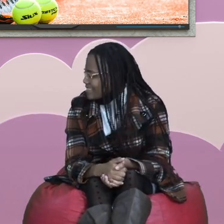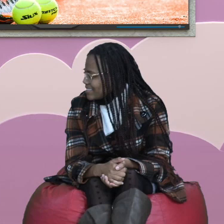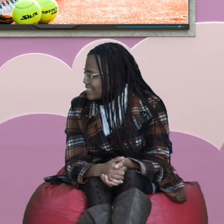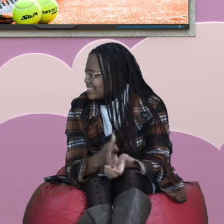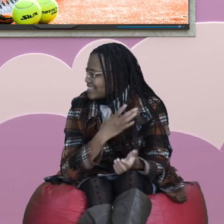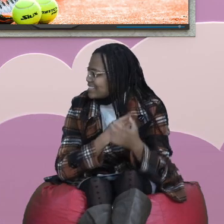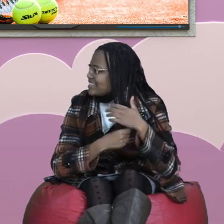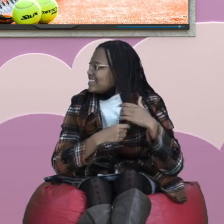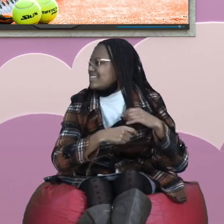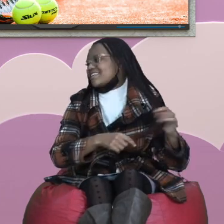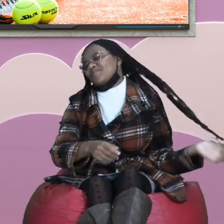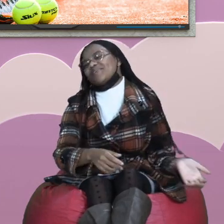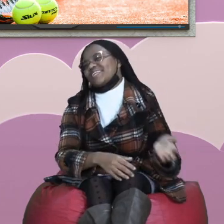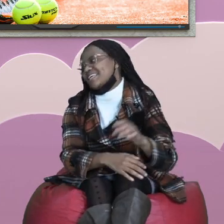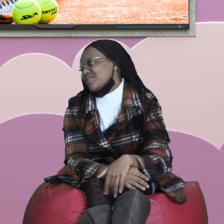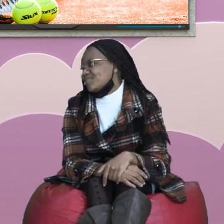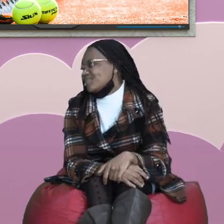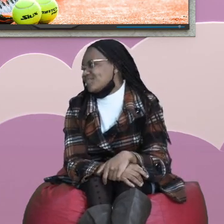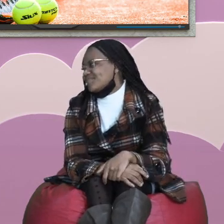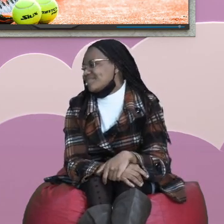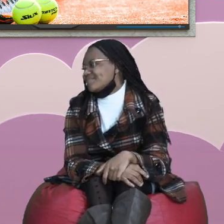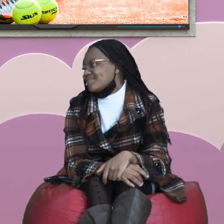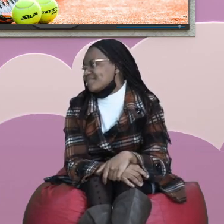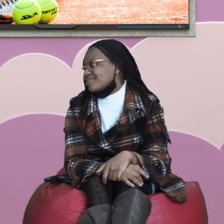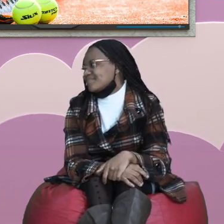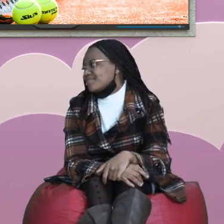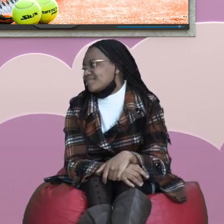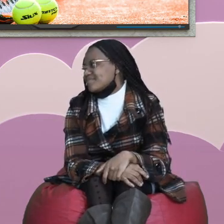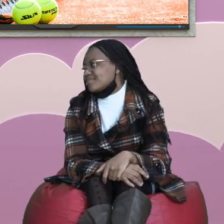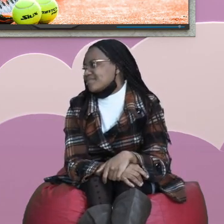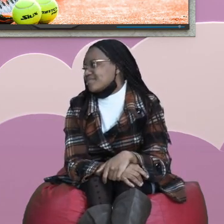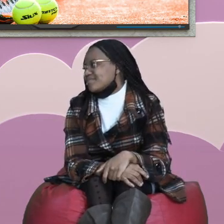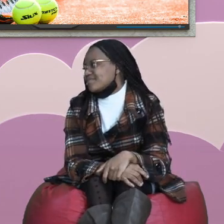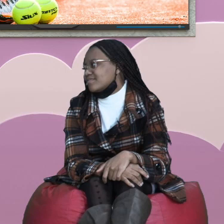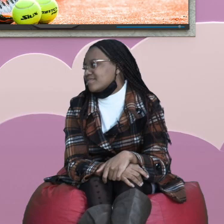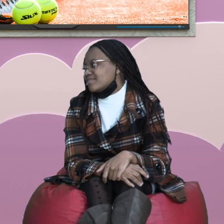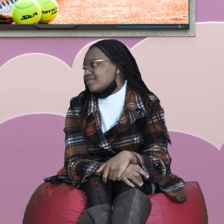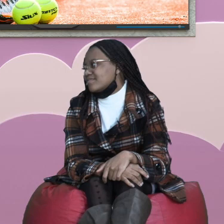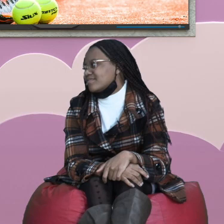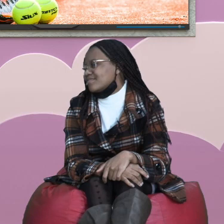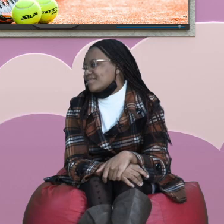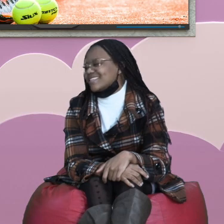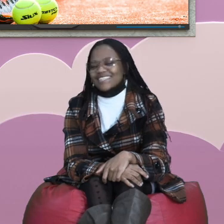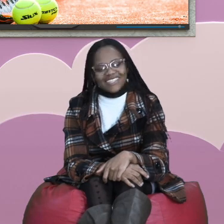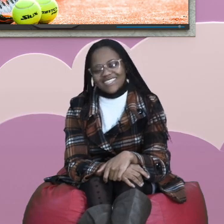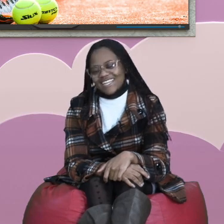my turn. Okay, die pop is uit hout gemaak.